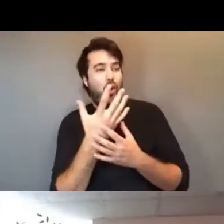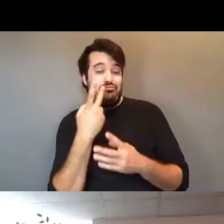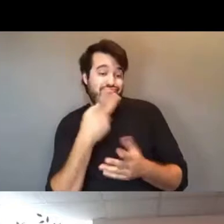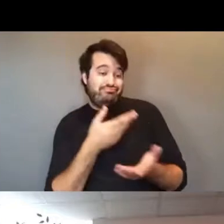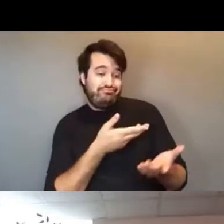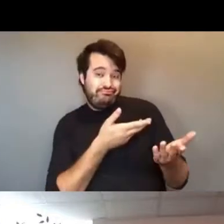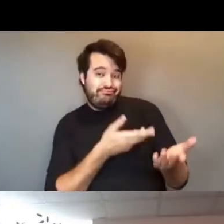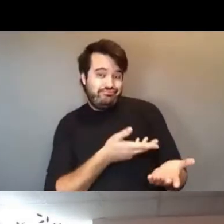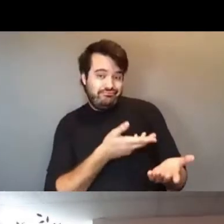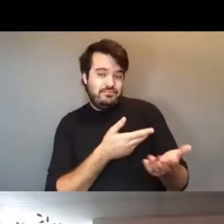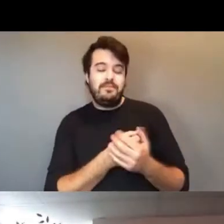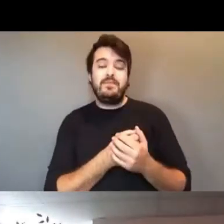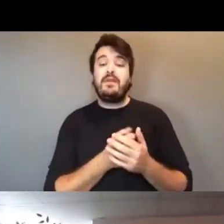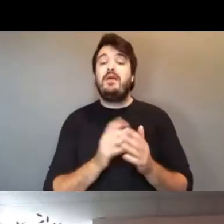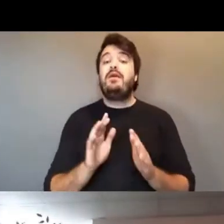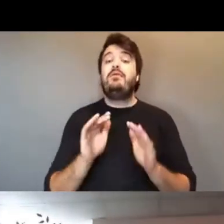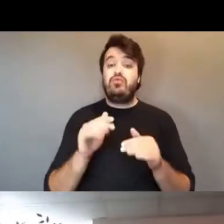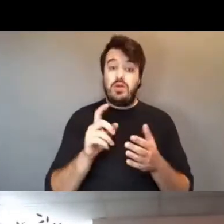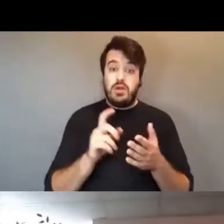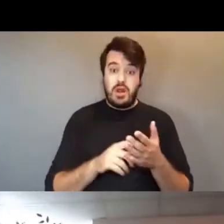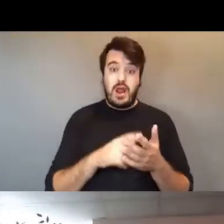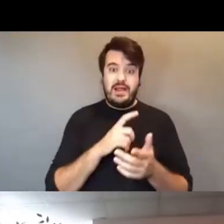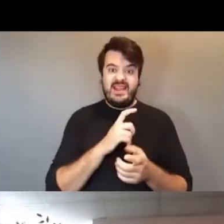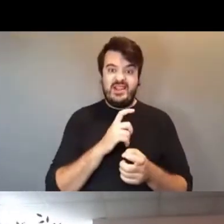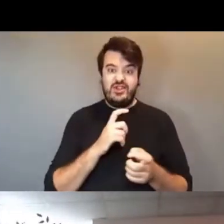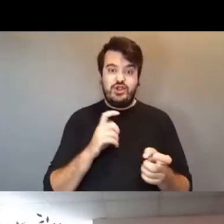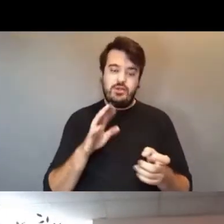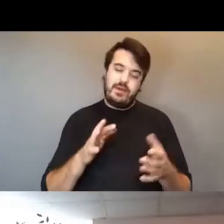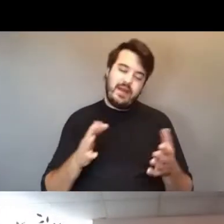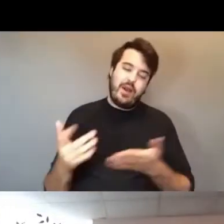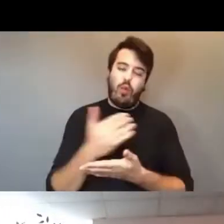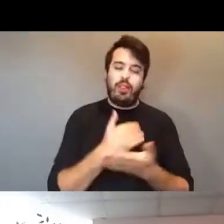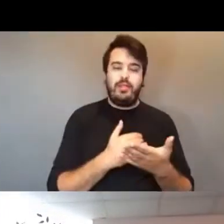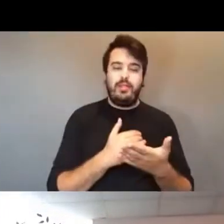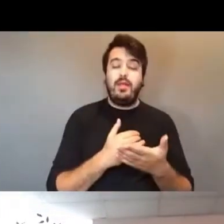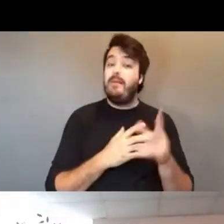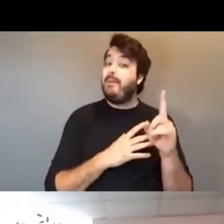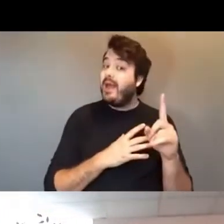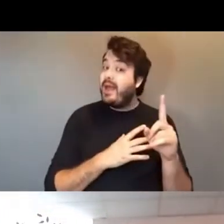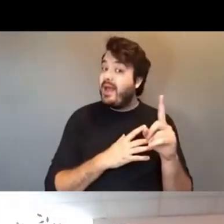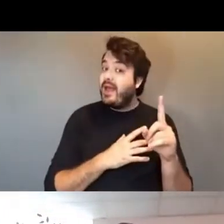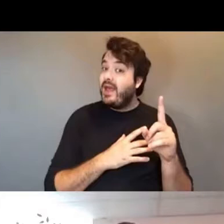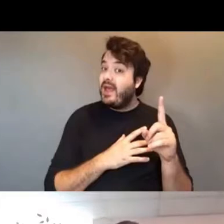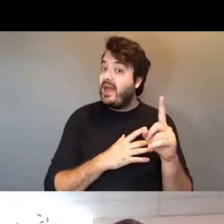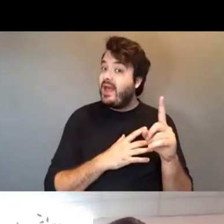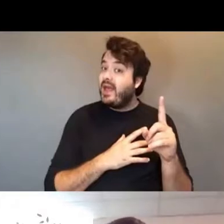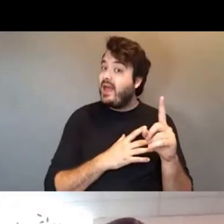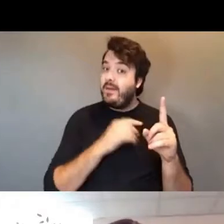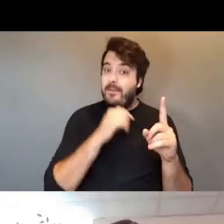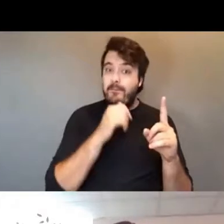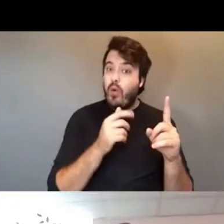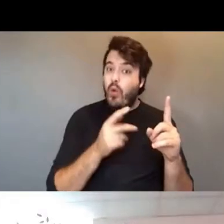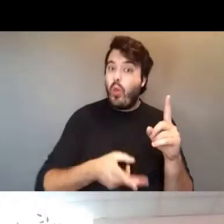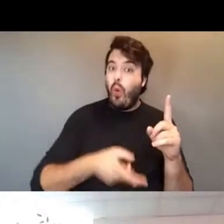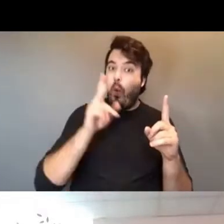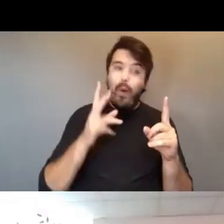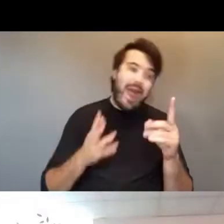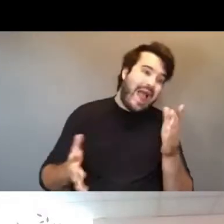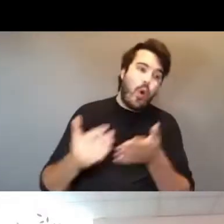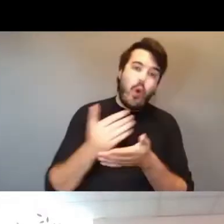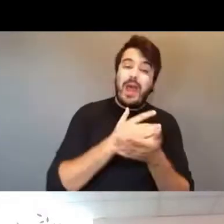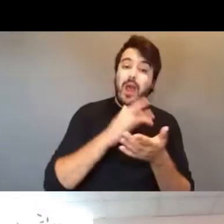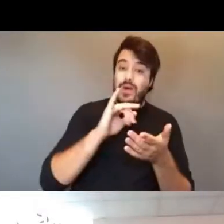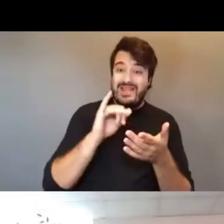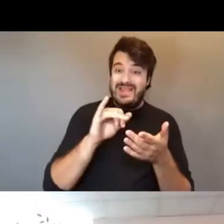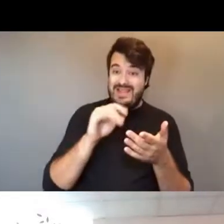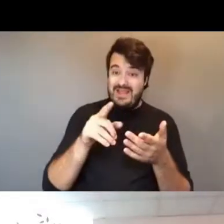sur l'image ici. Et puis, une fois que ça sèche, vous récoltez. Mais, ne récoltez pas trop, parce que si, admettons, vous